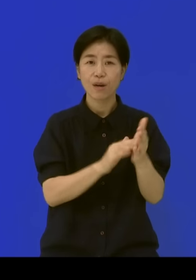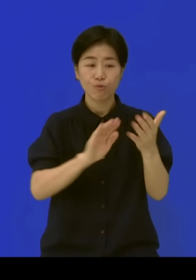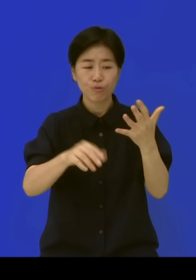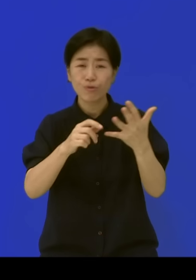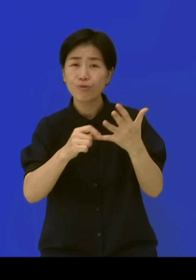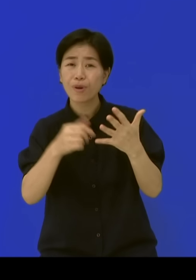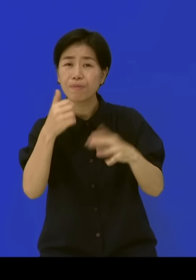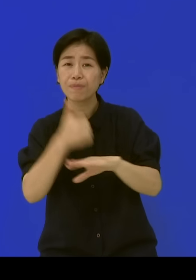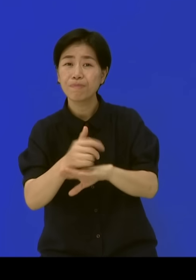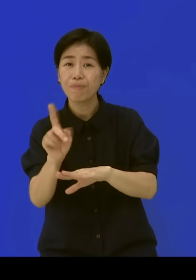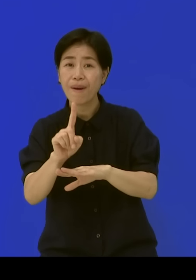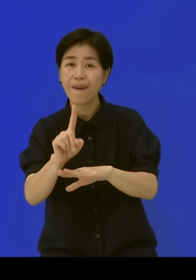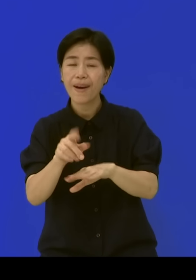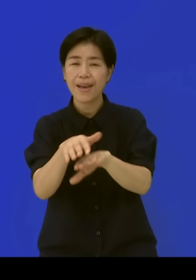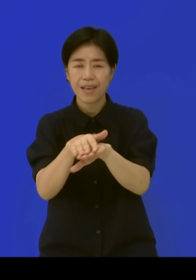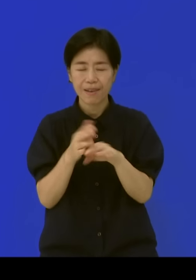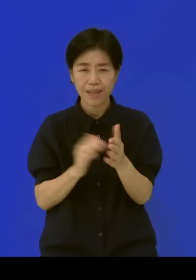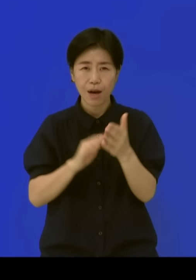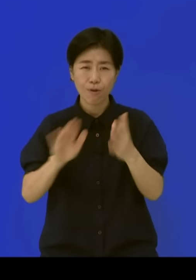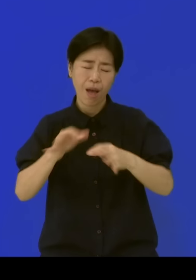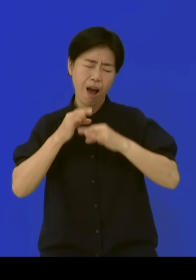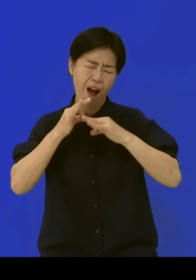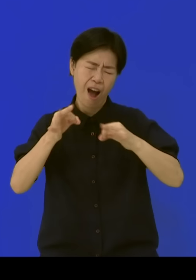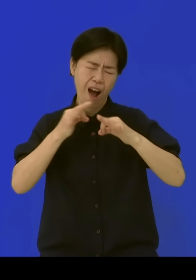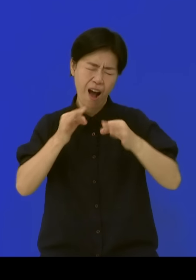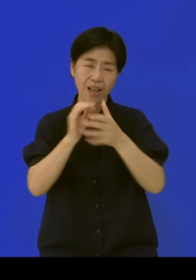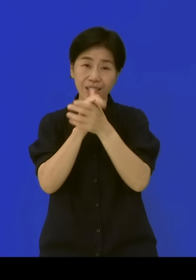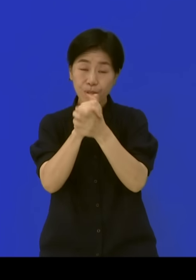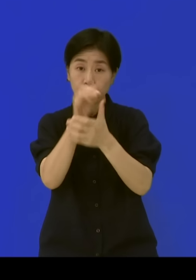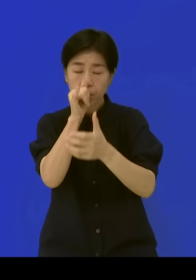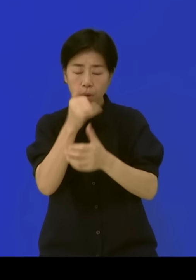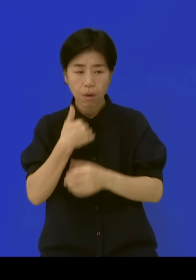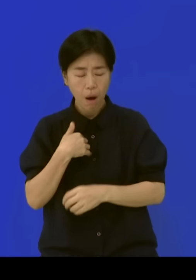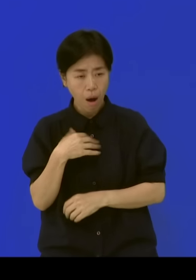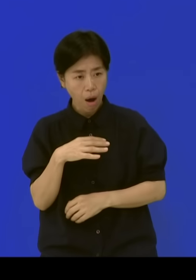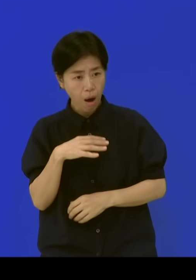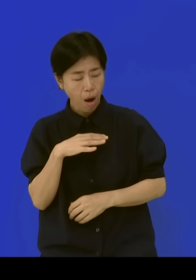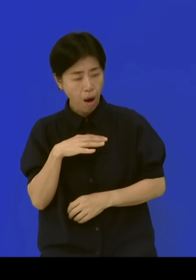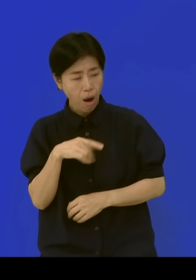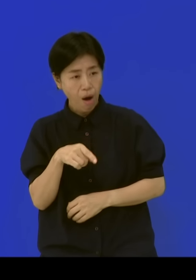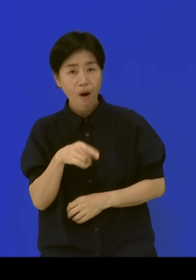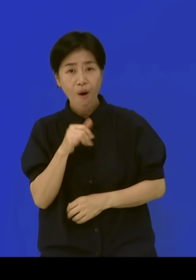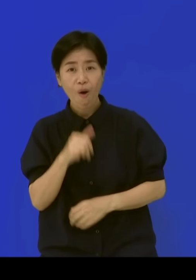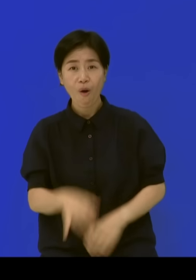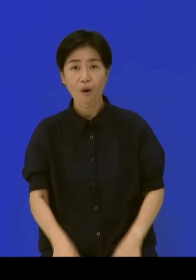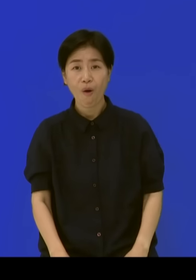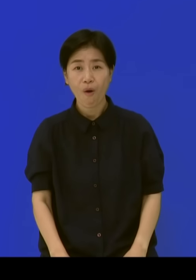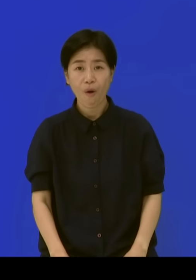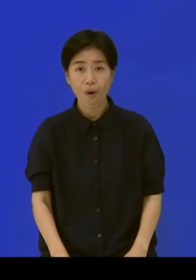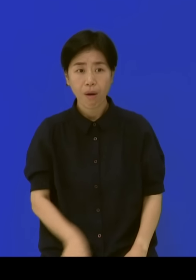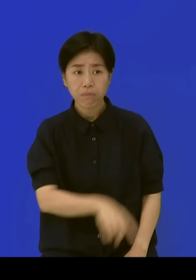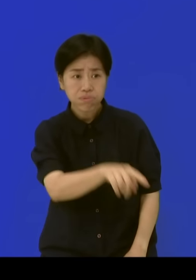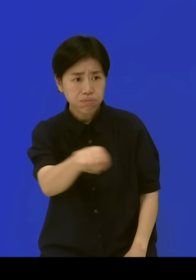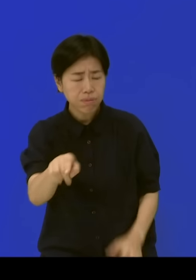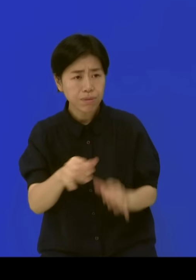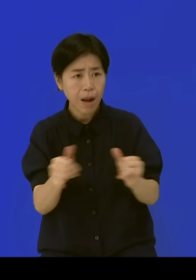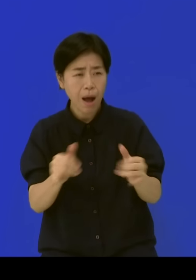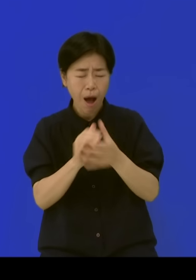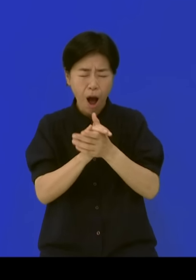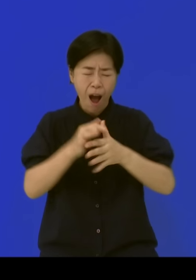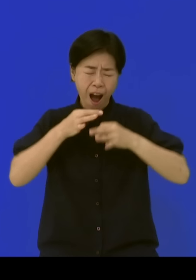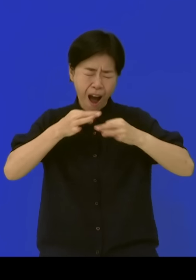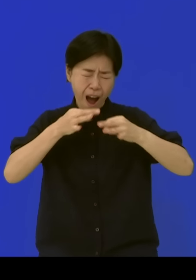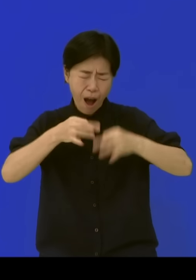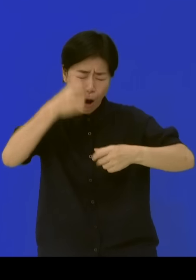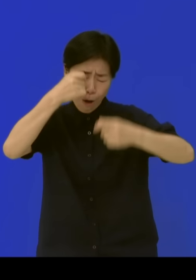이제 통성 기도하고 뭐 이런 시간들이 네네네. 있잖아요. 네. 전 그게 되게 무서운 거예요. 어. 처음 경험하는 거였거든요. 아,